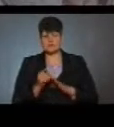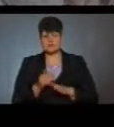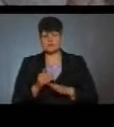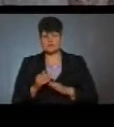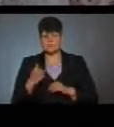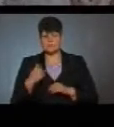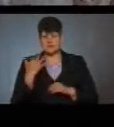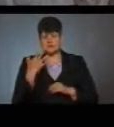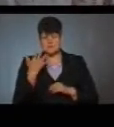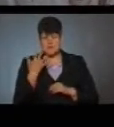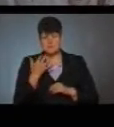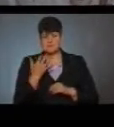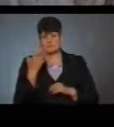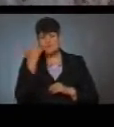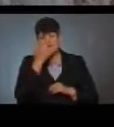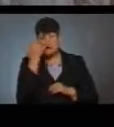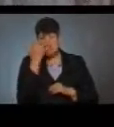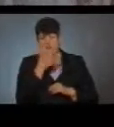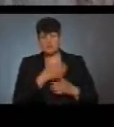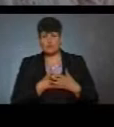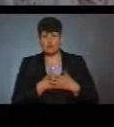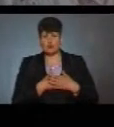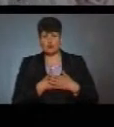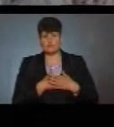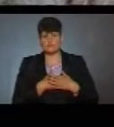сліпі. Ми сліпі в любові,